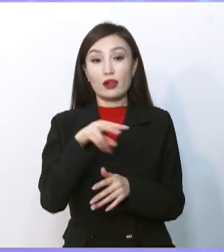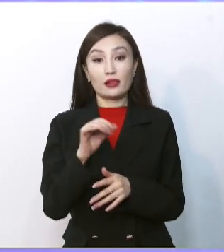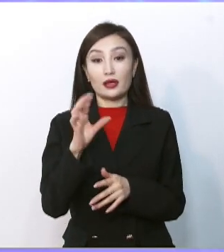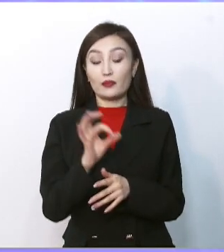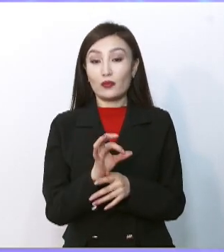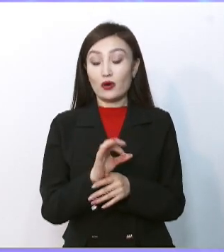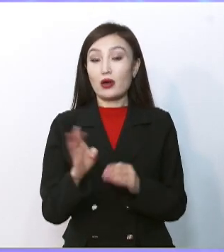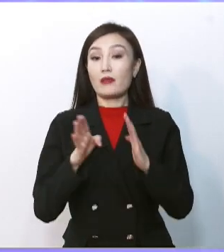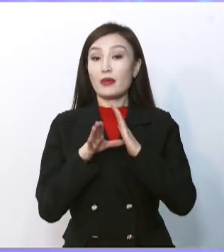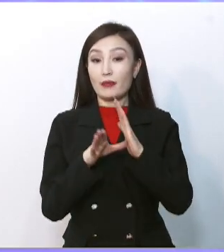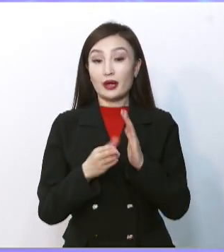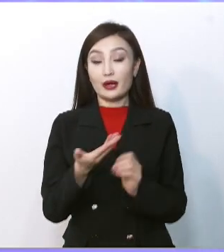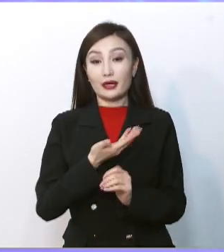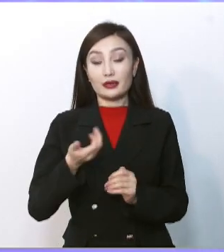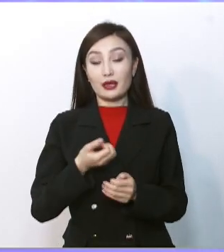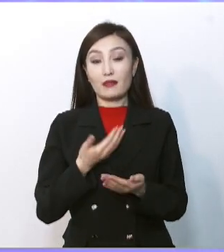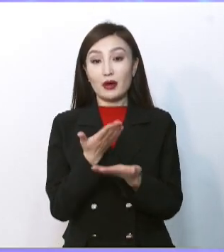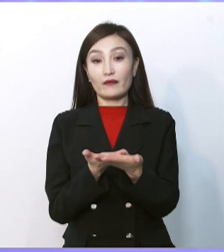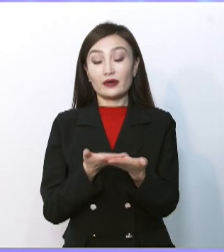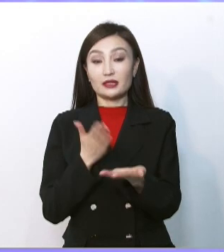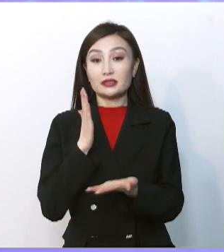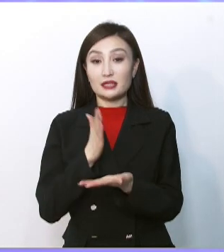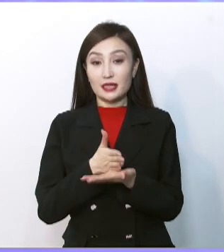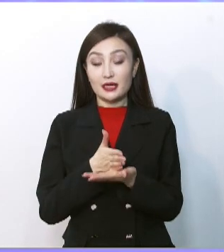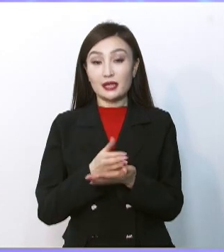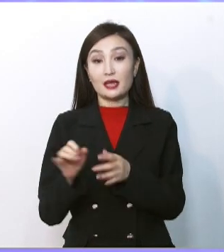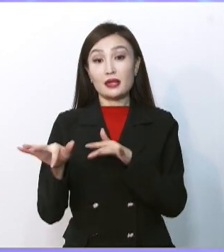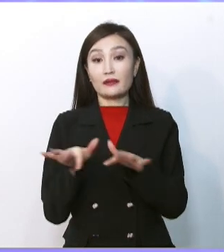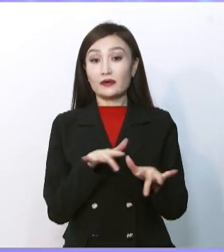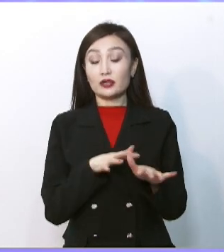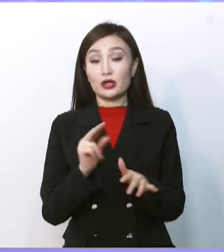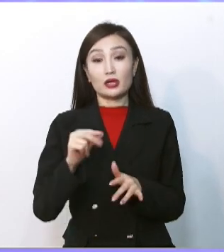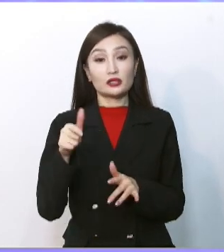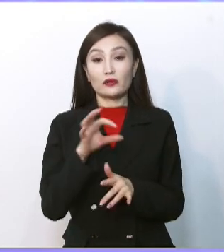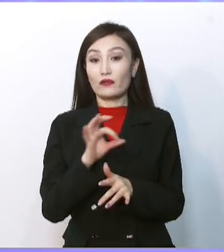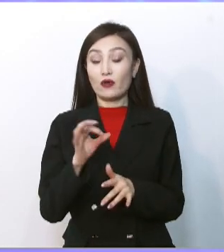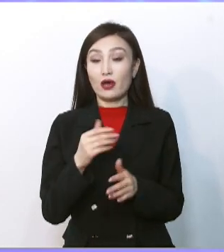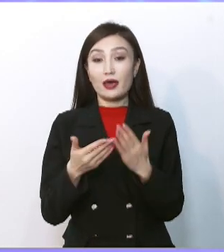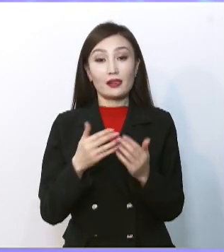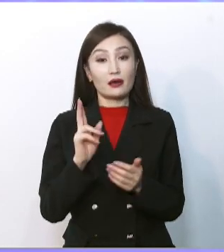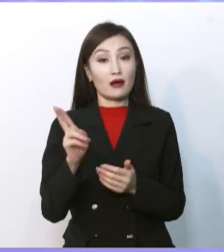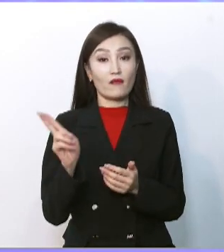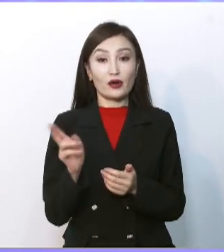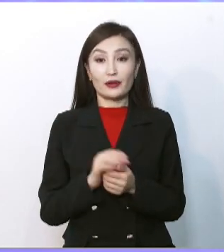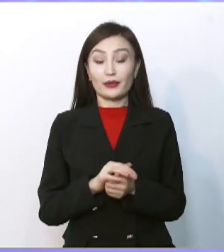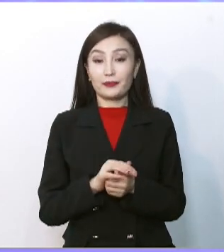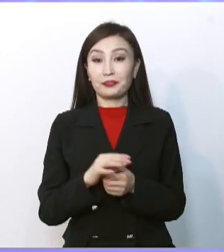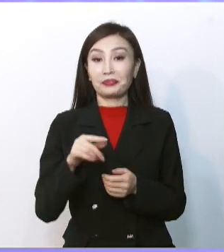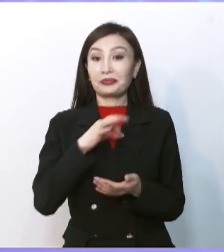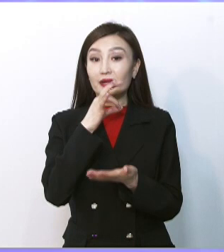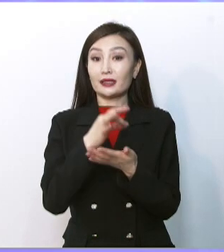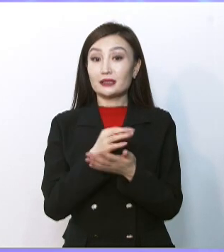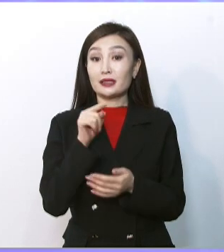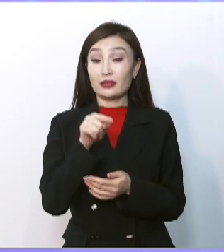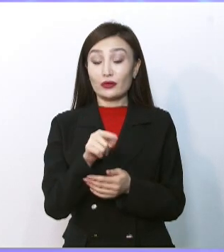значит, глаголы помогают нам выразить состояние, движение чего или кого-либо. Сказать о